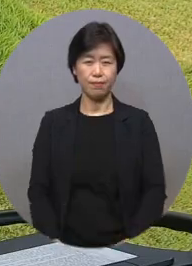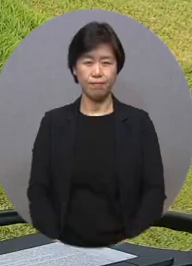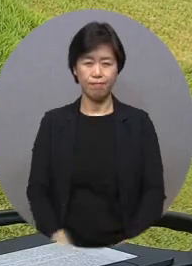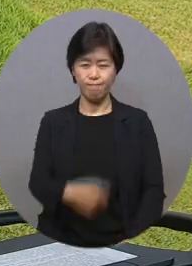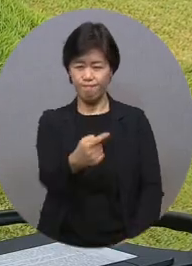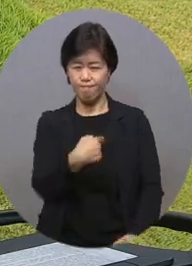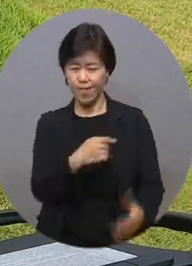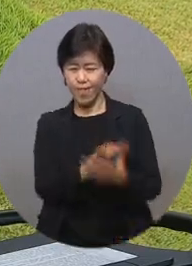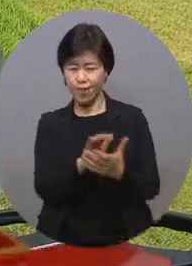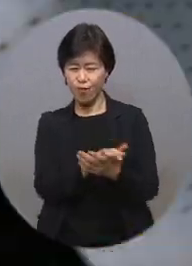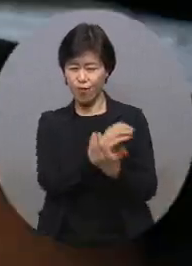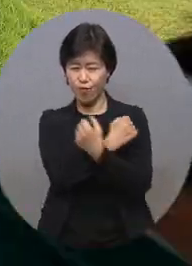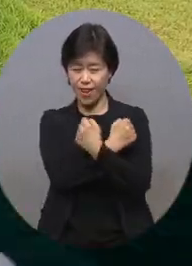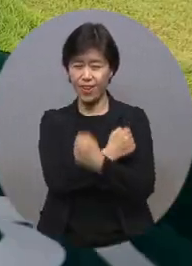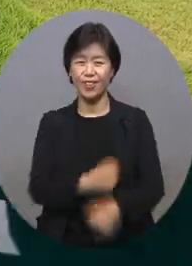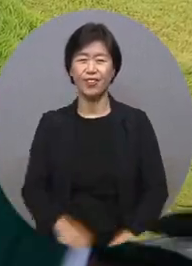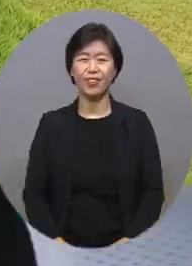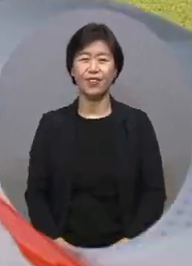깜부!